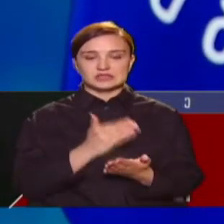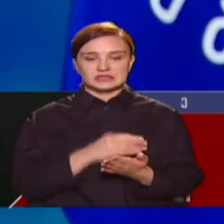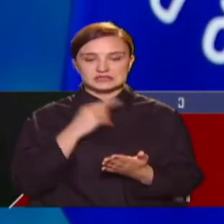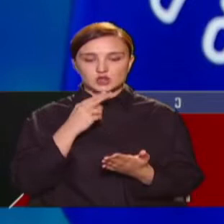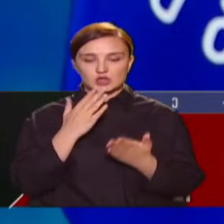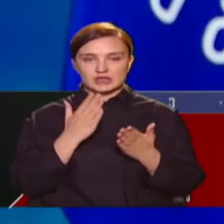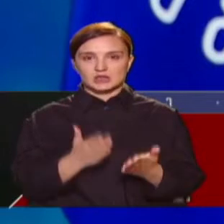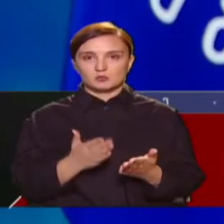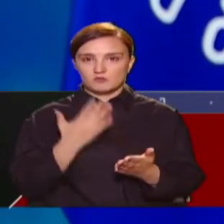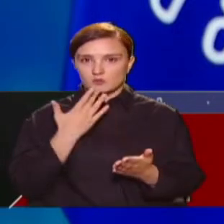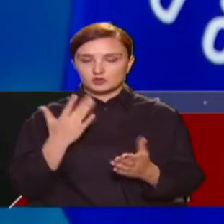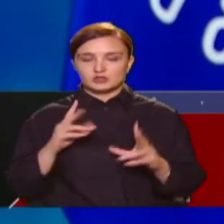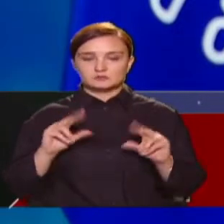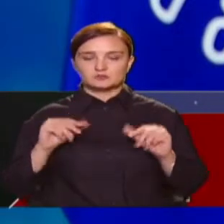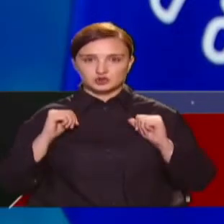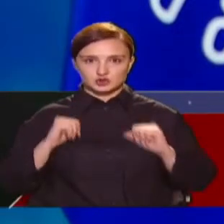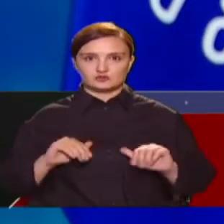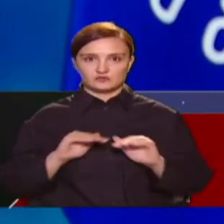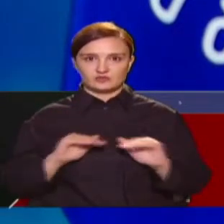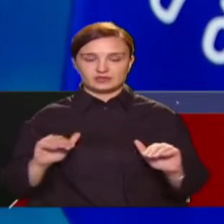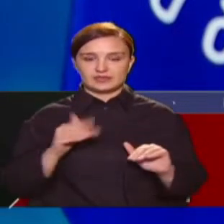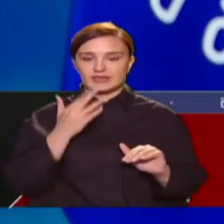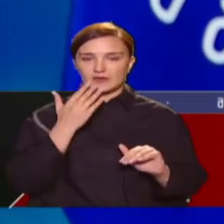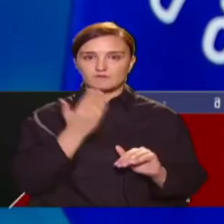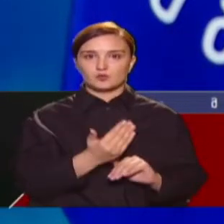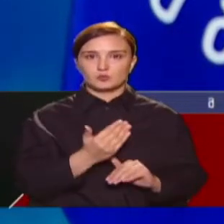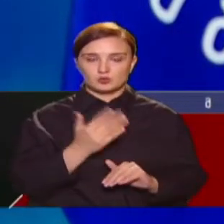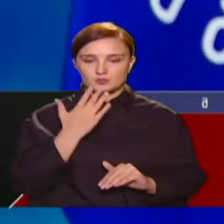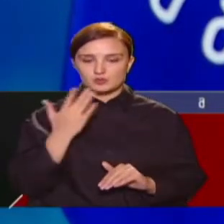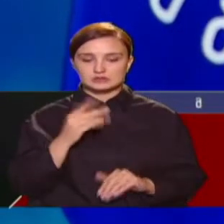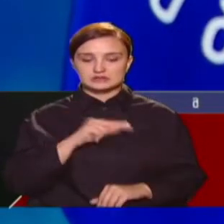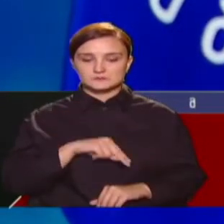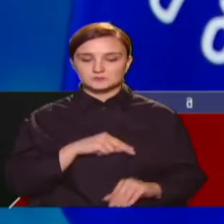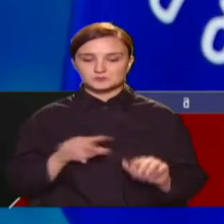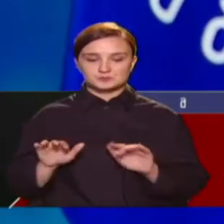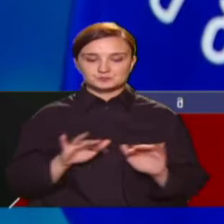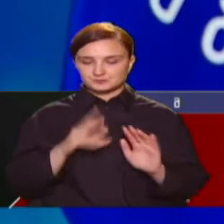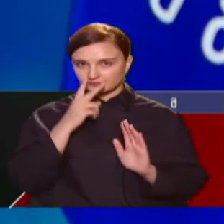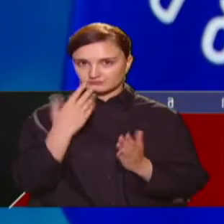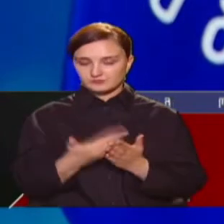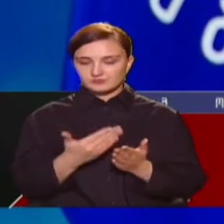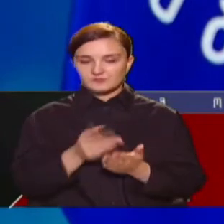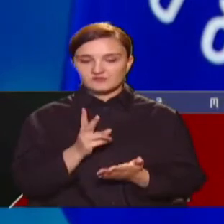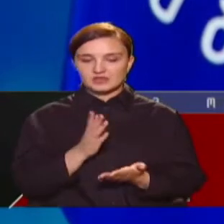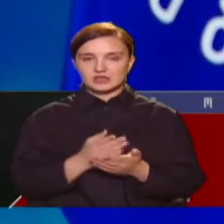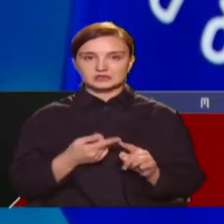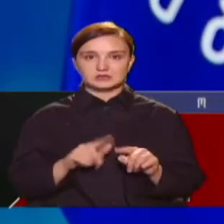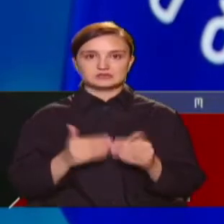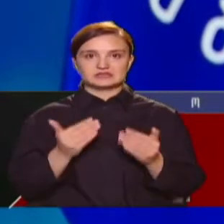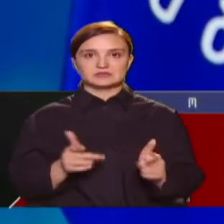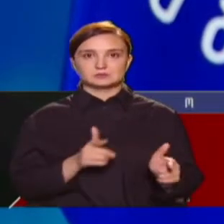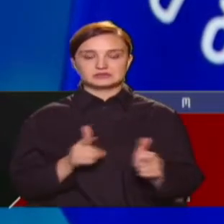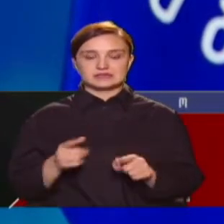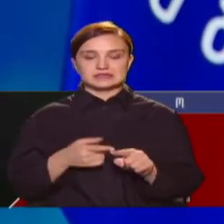ორიენტირებული პოლიტიკა, მშვიდი პოლიტიკა, ევროპული პოლიტიკა და ამ სამუშაო პროცესმა გამოაჩინა, ვინ არის ამისთვის მზად. ეს